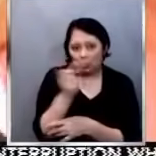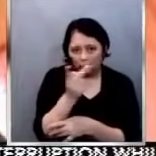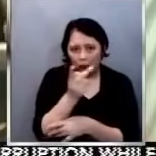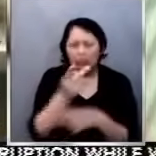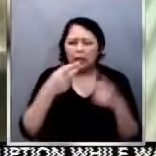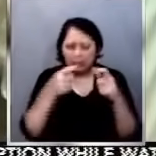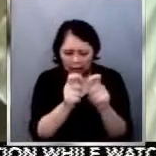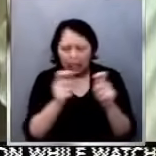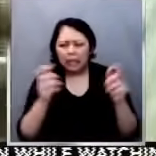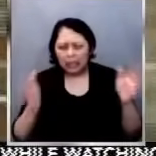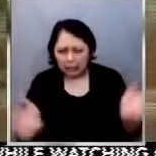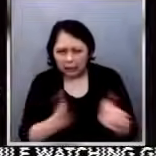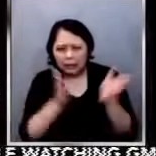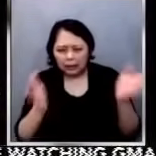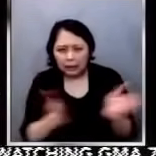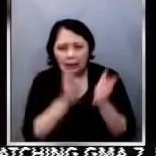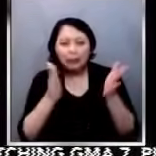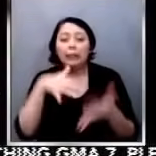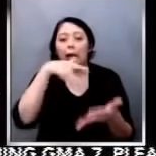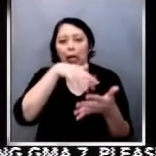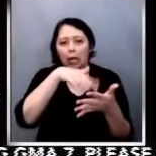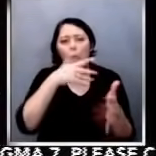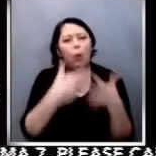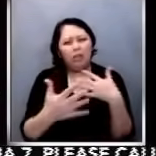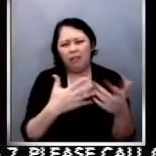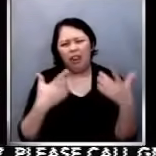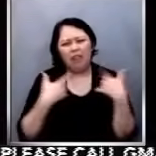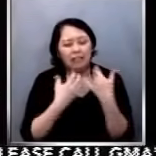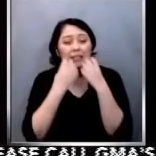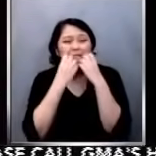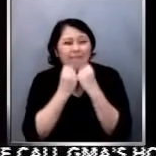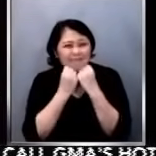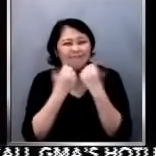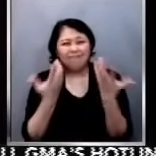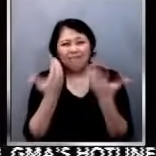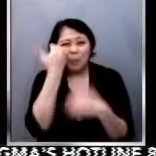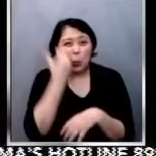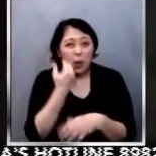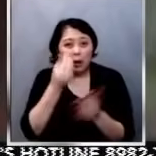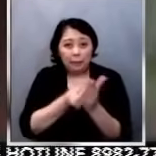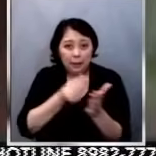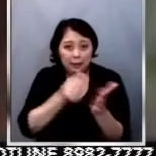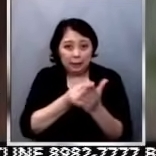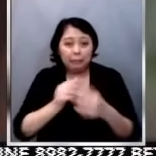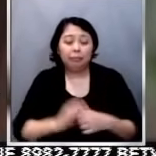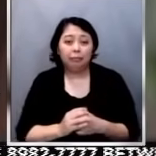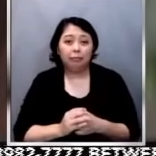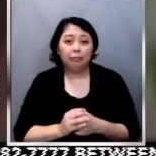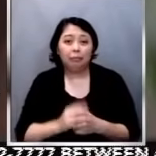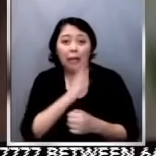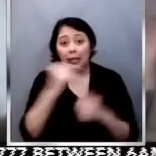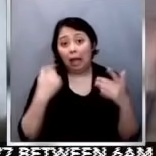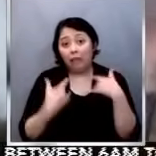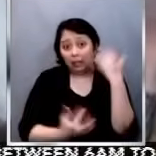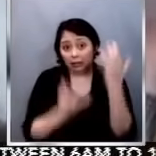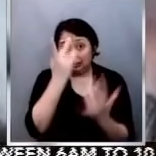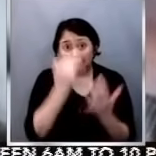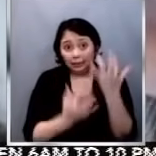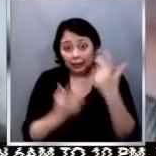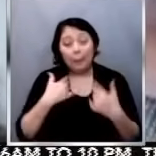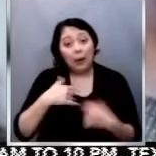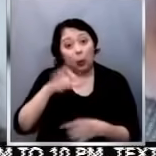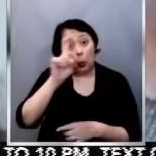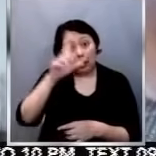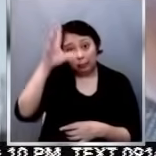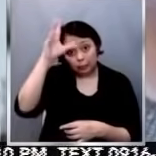kahit kapos sa pera. Sa gitna naman ng sunog na lumamon sa kanilang bahay, sinagip ni Tatay Victorio ang kanya mga anak